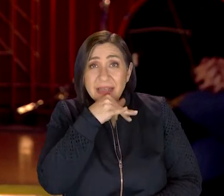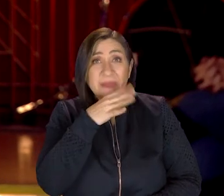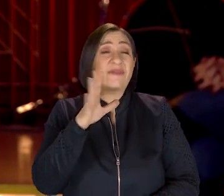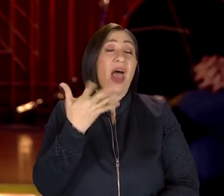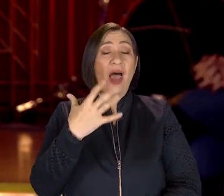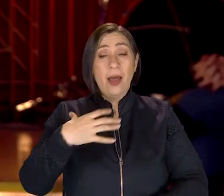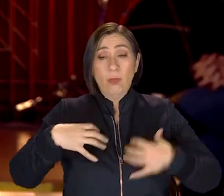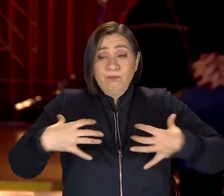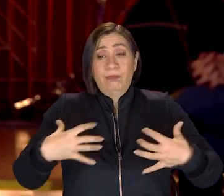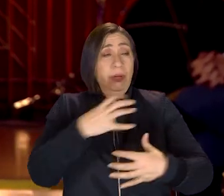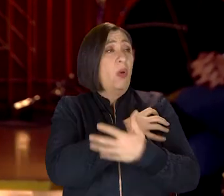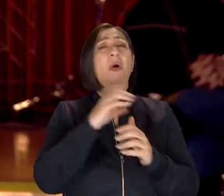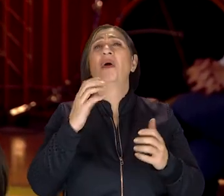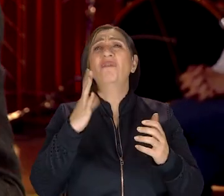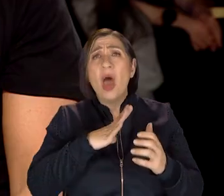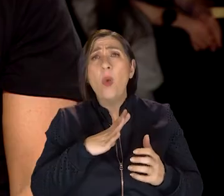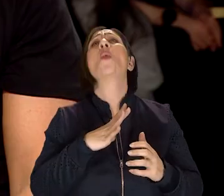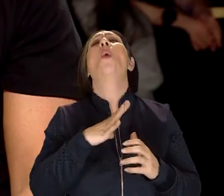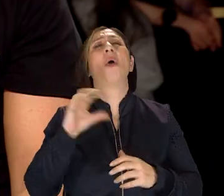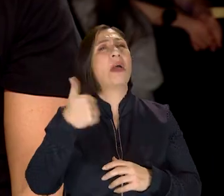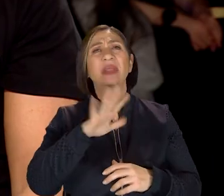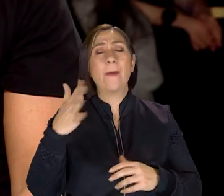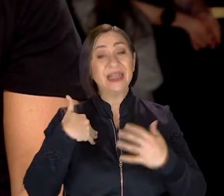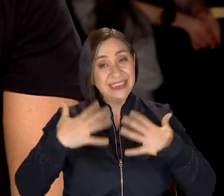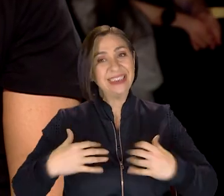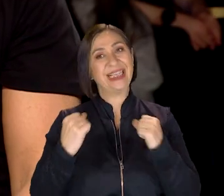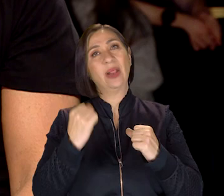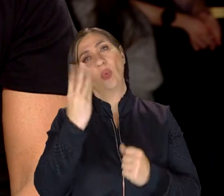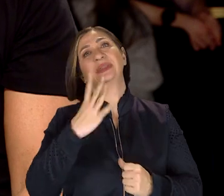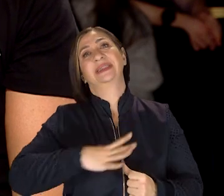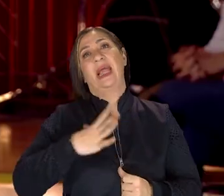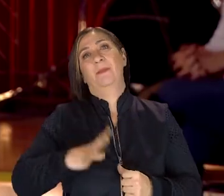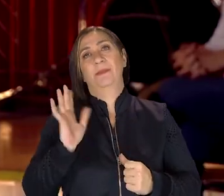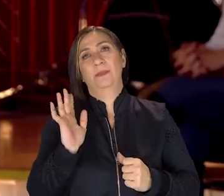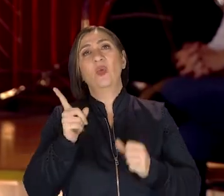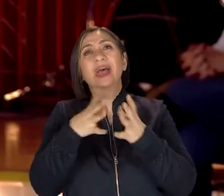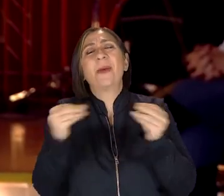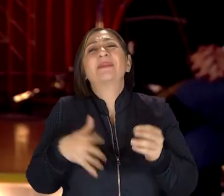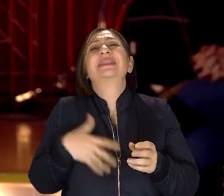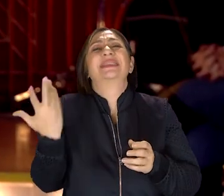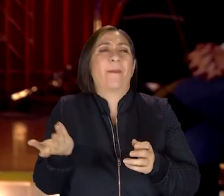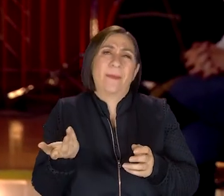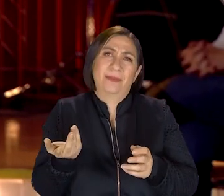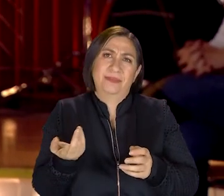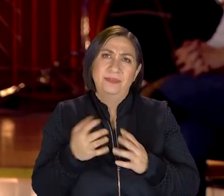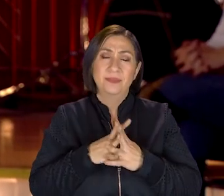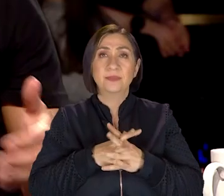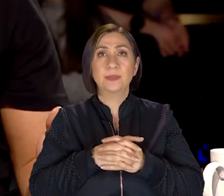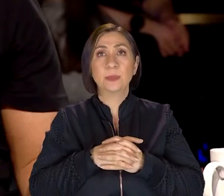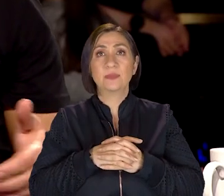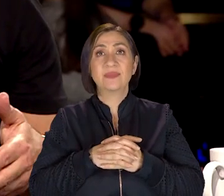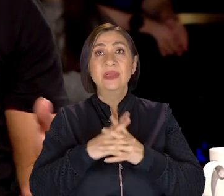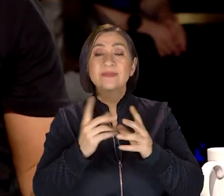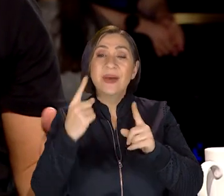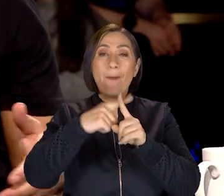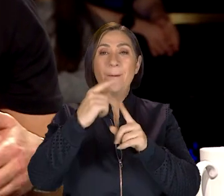ya da adalesiz yaşlanması önemli. Ben sadece sağlıklı olmasını isterim sevdiğim insanların. Onları yani, kaybetmek bir de tabii yanlış hissederim yani, sonra kendime. Bir de işin içine